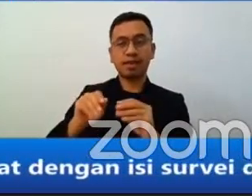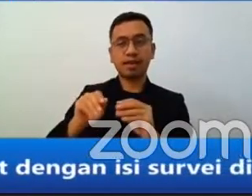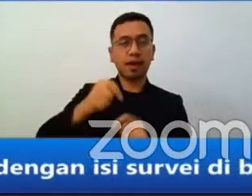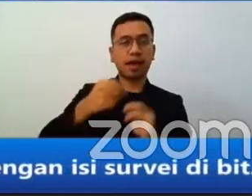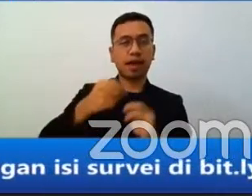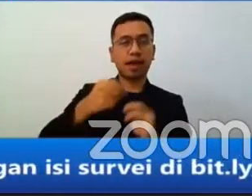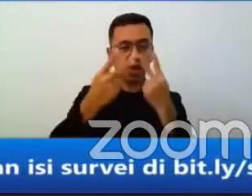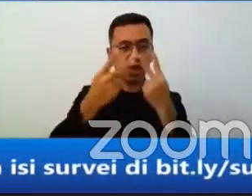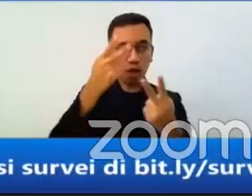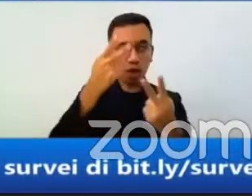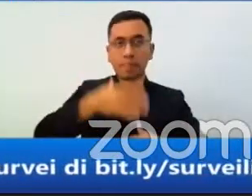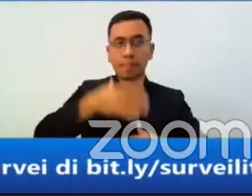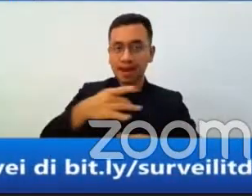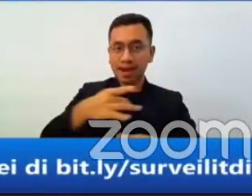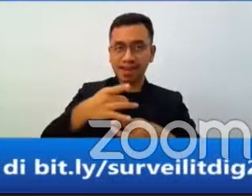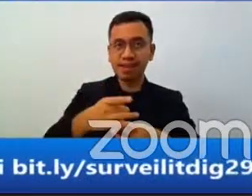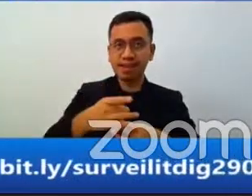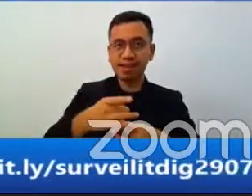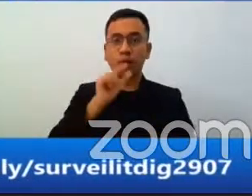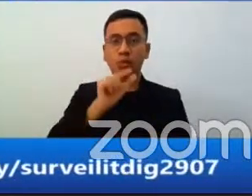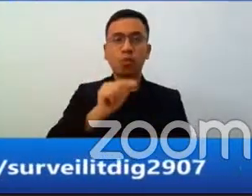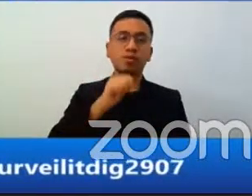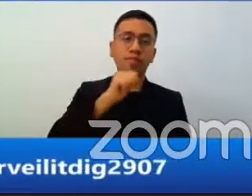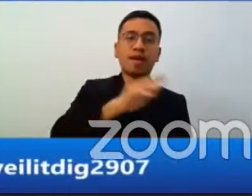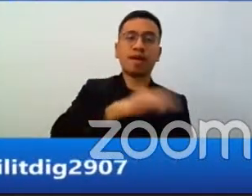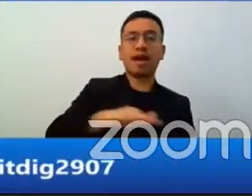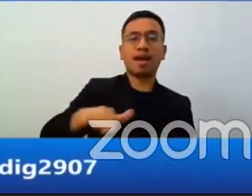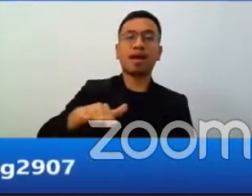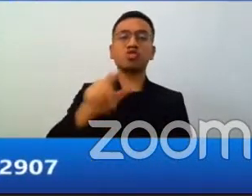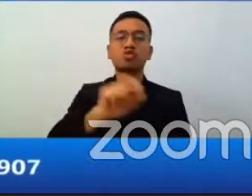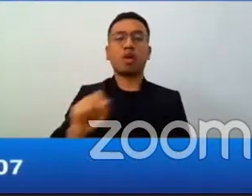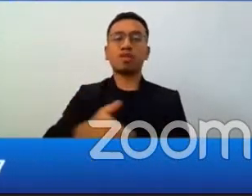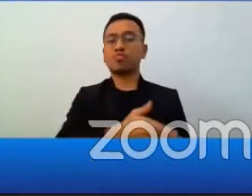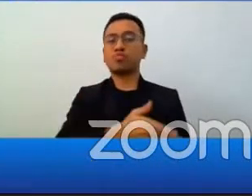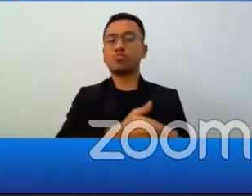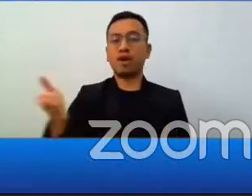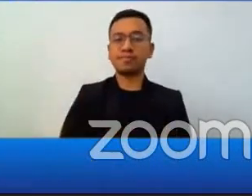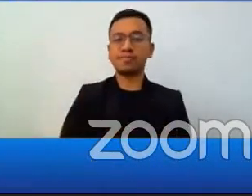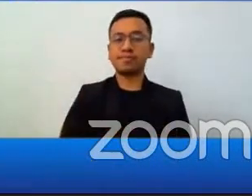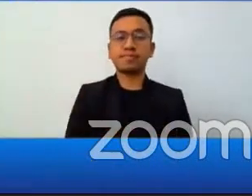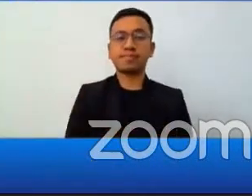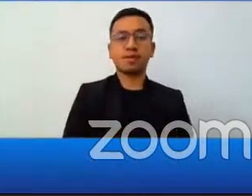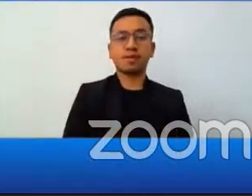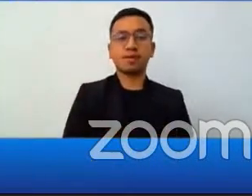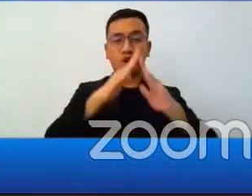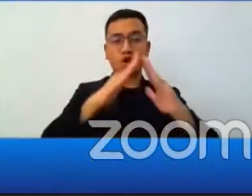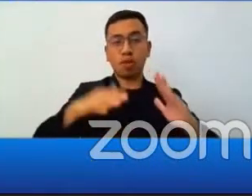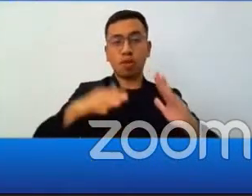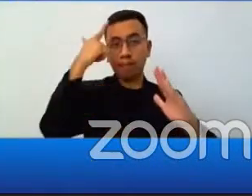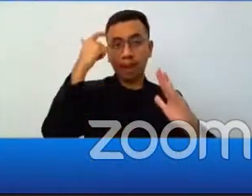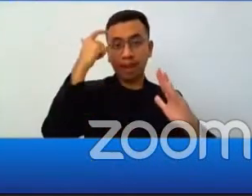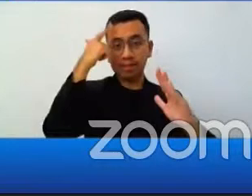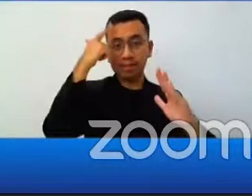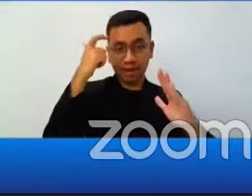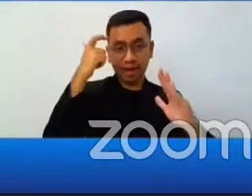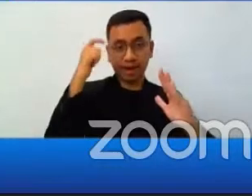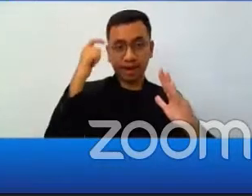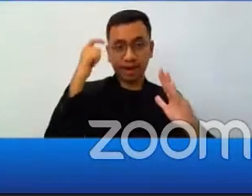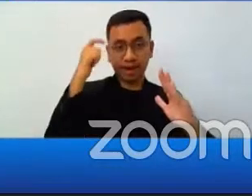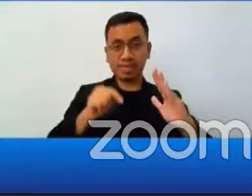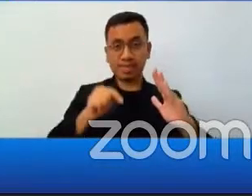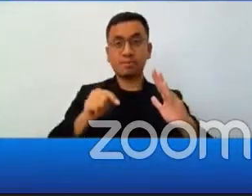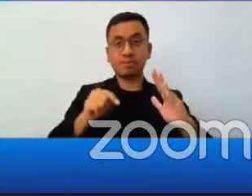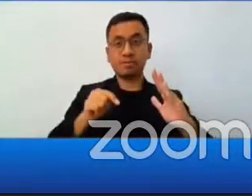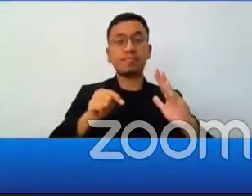visual sehingga menarik bagi para peserta didik. Dan juga di rumah belajar, materi-materi pembelajaran yang